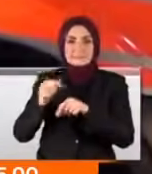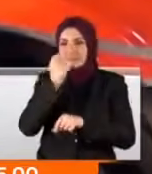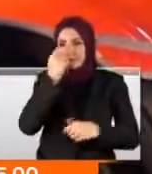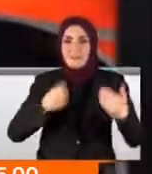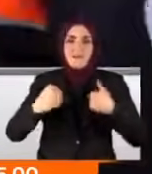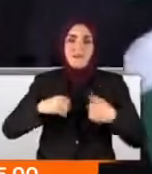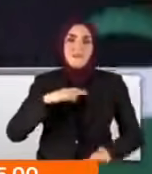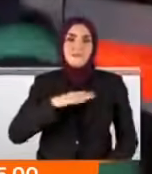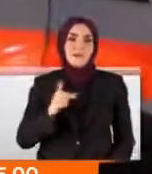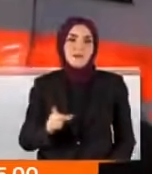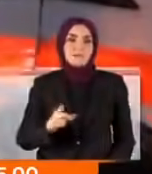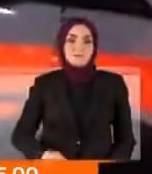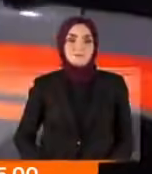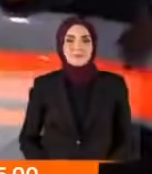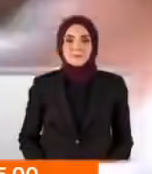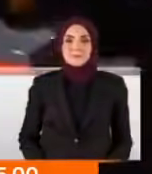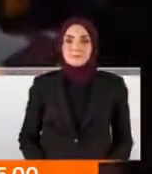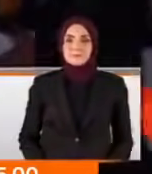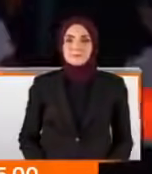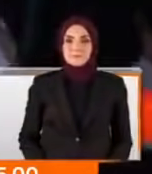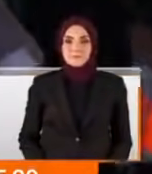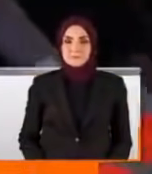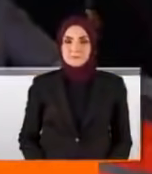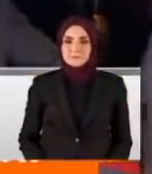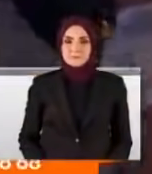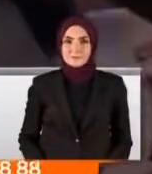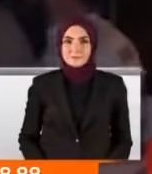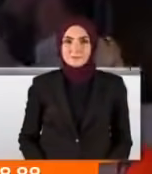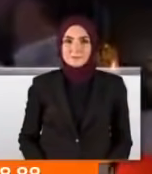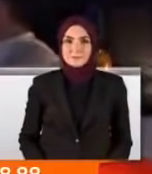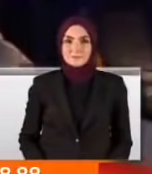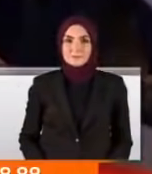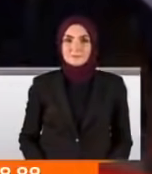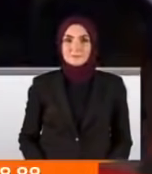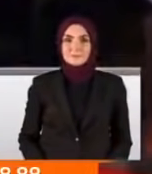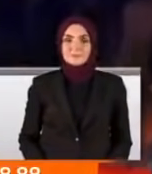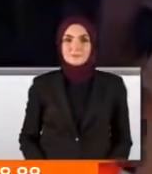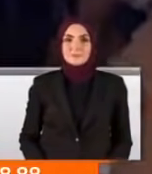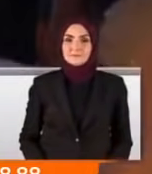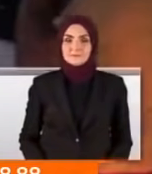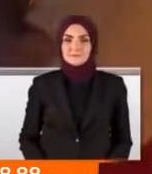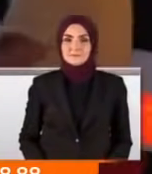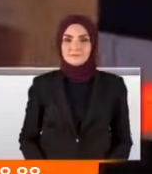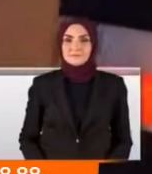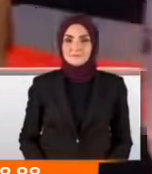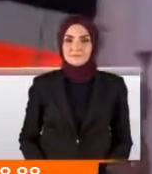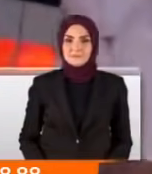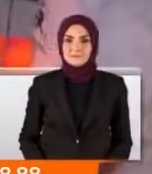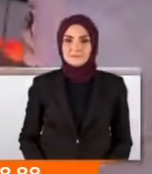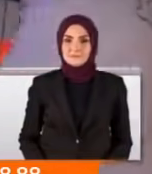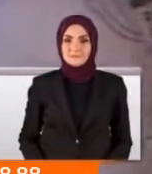anda ambulansa indiriliyor. İstenmeyen bir kaza. Bennur şu anda o da ambulansa